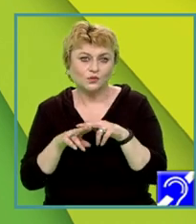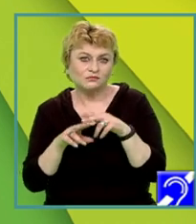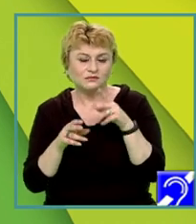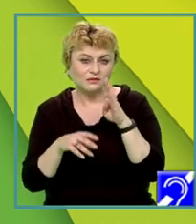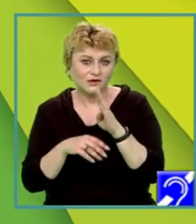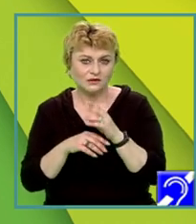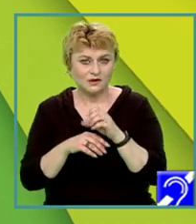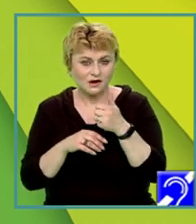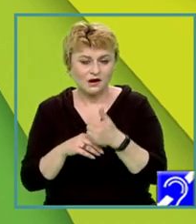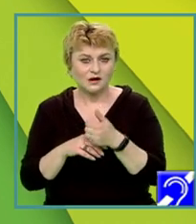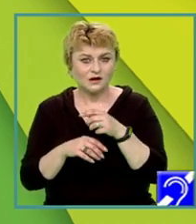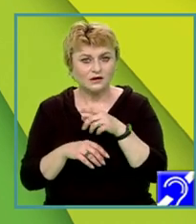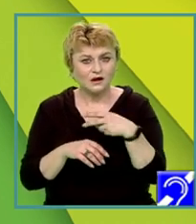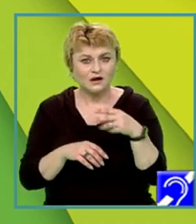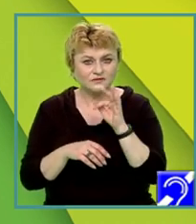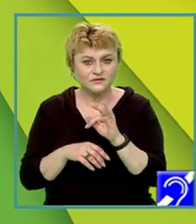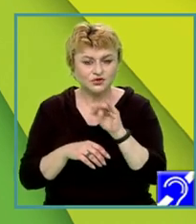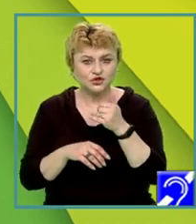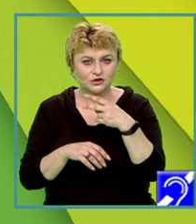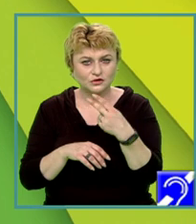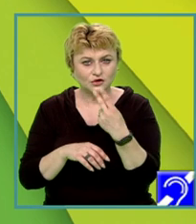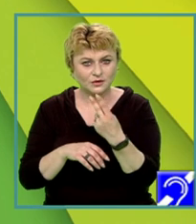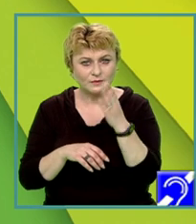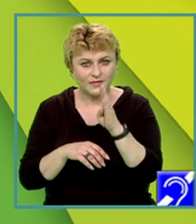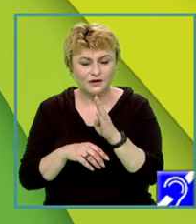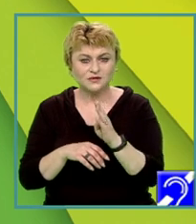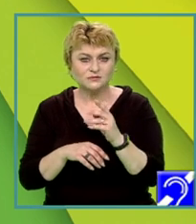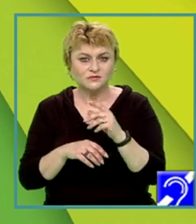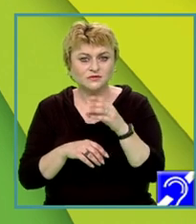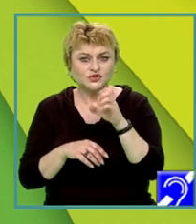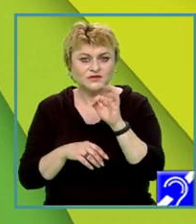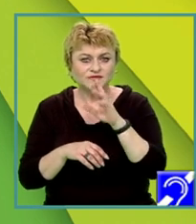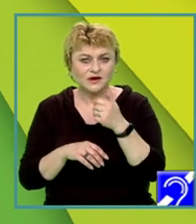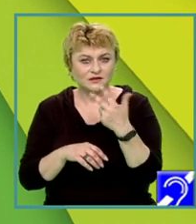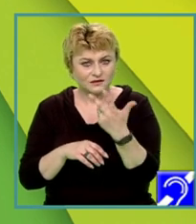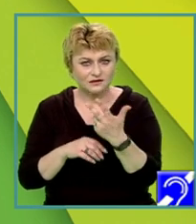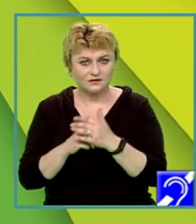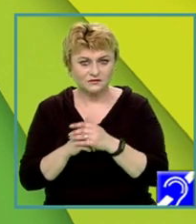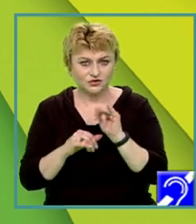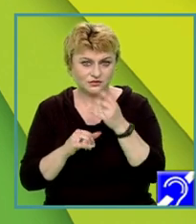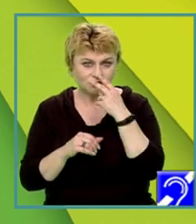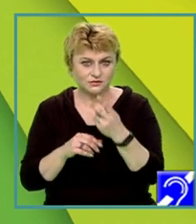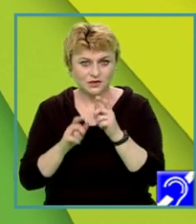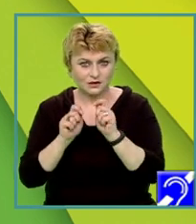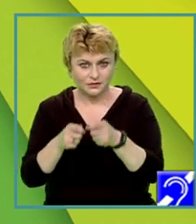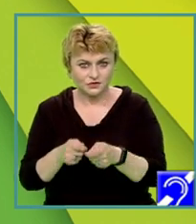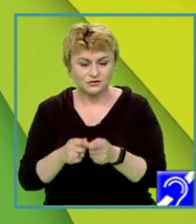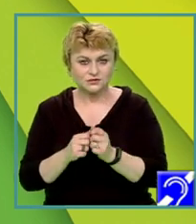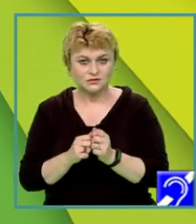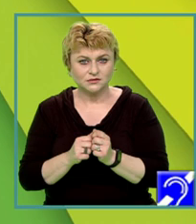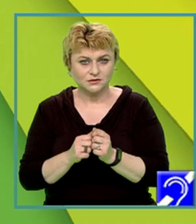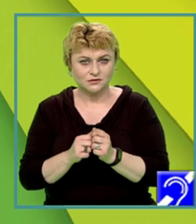egal cu 2 b supra 3 Ce facem acum ne ducem în raportul a supra b